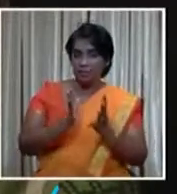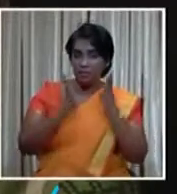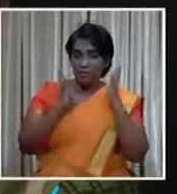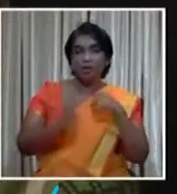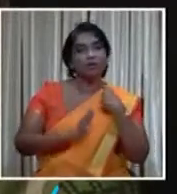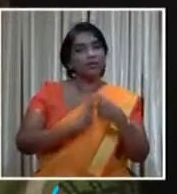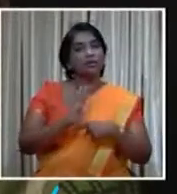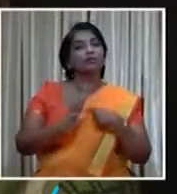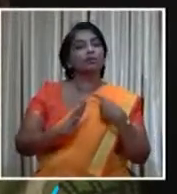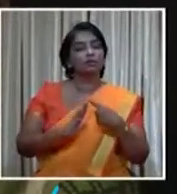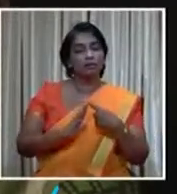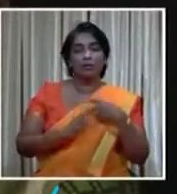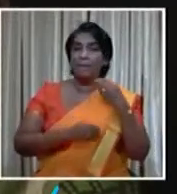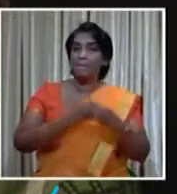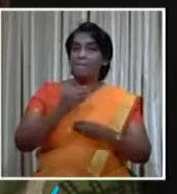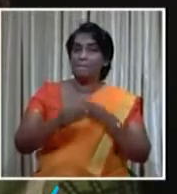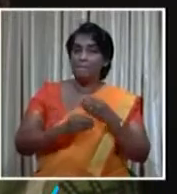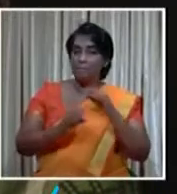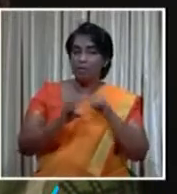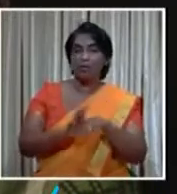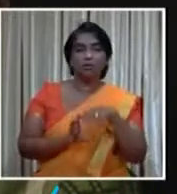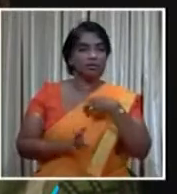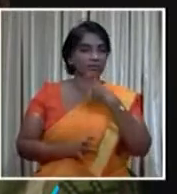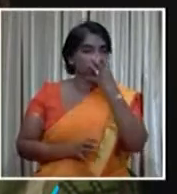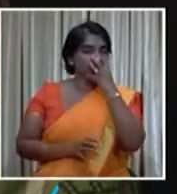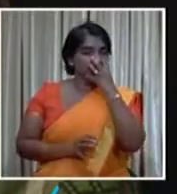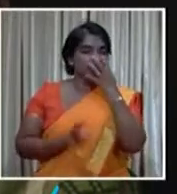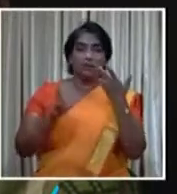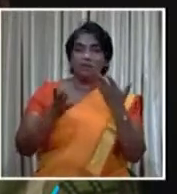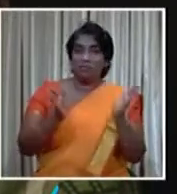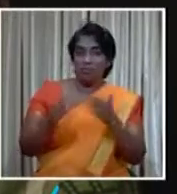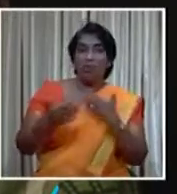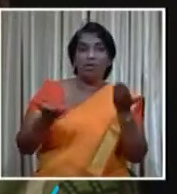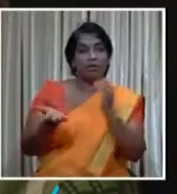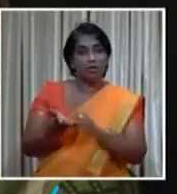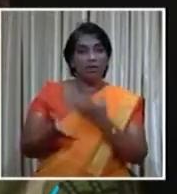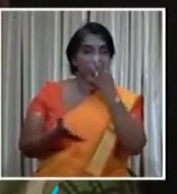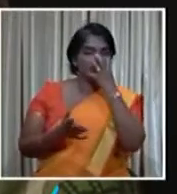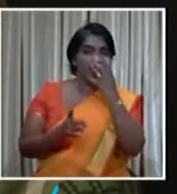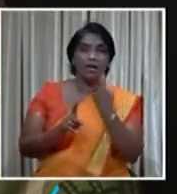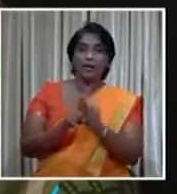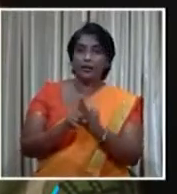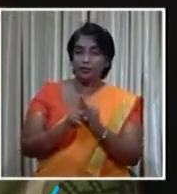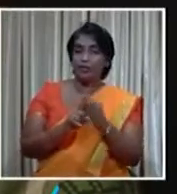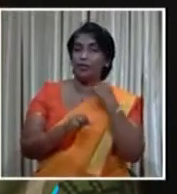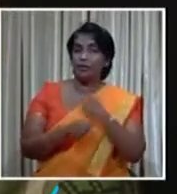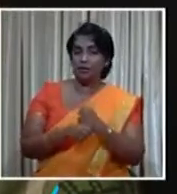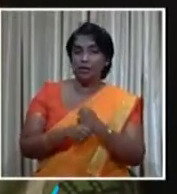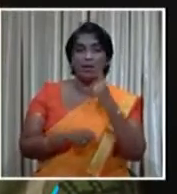ශ්‍රී ලංකාවේ නිෂ්පාදනය කරන ඔක්සිජන් වලට අමතරව තවත් ඔක්සිජන් කිලෝග්‍රෑම්